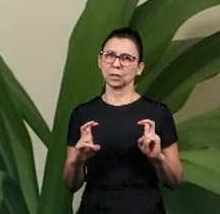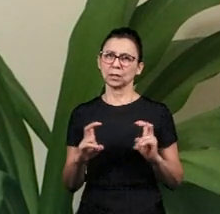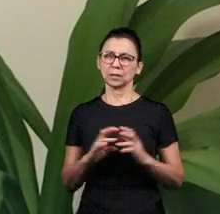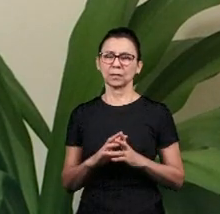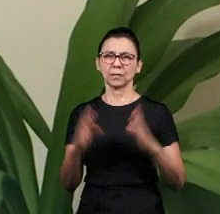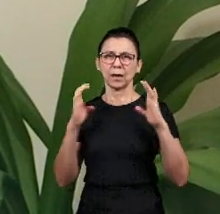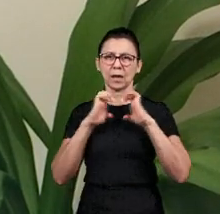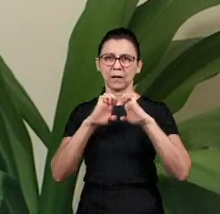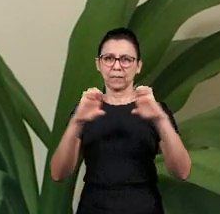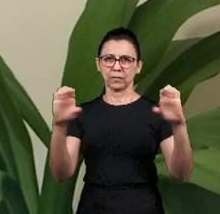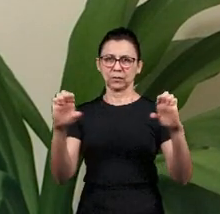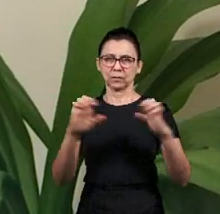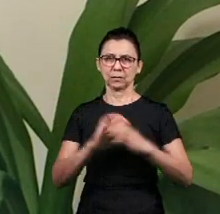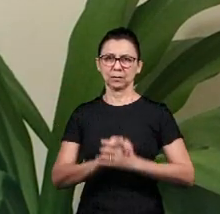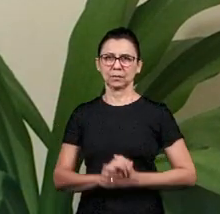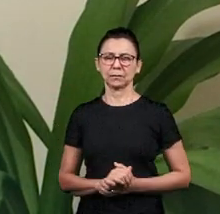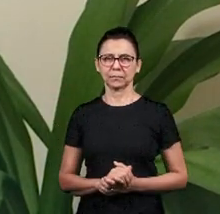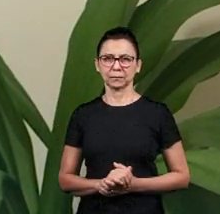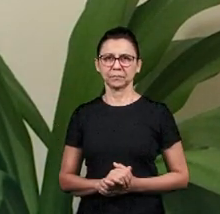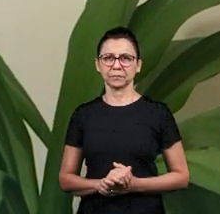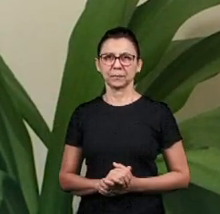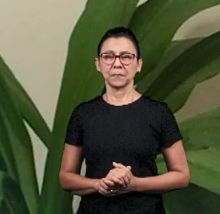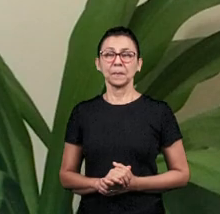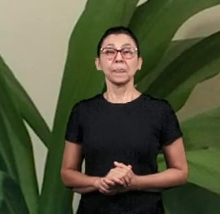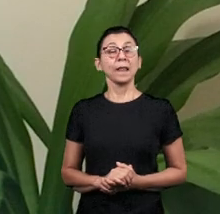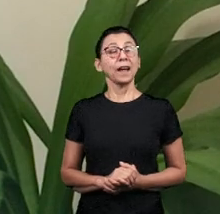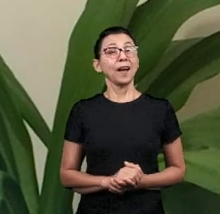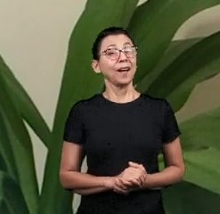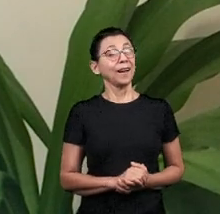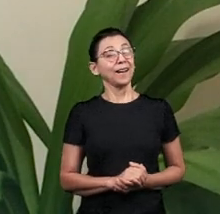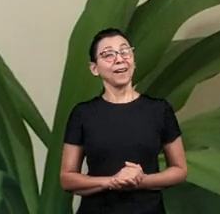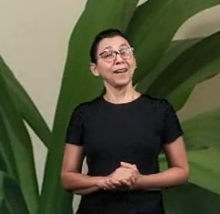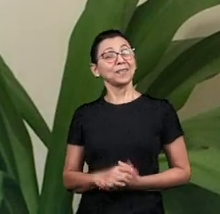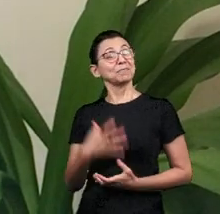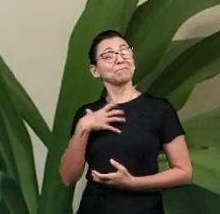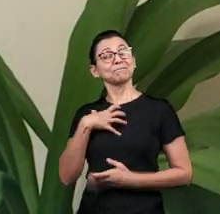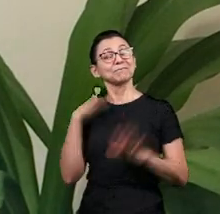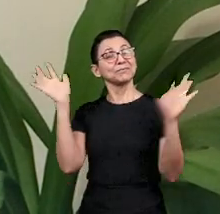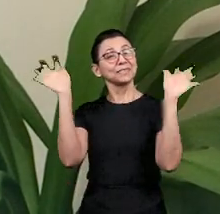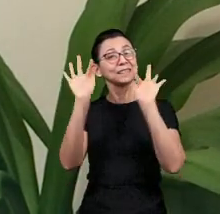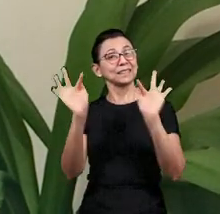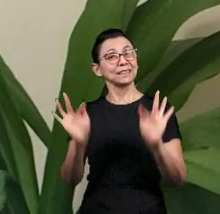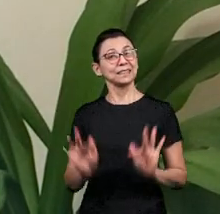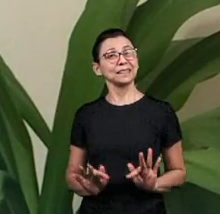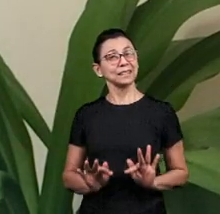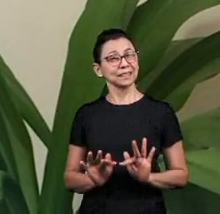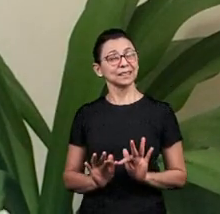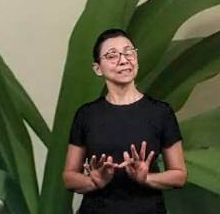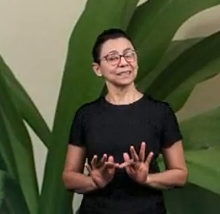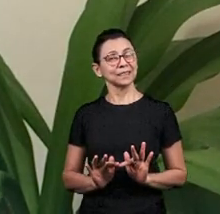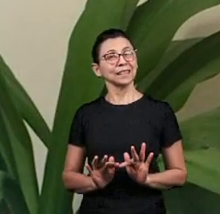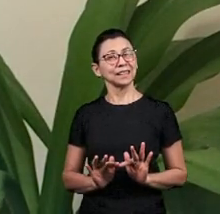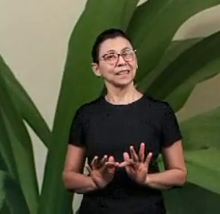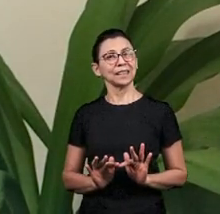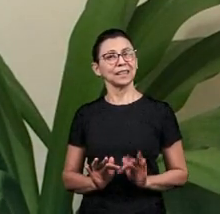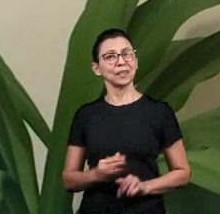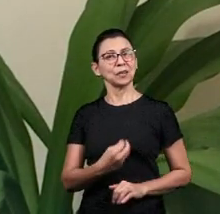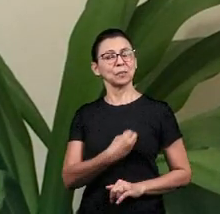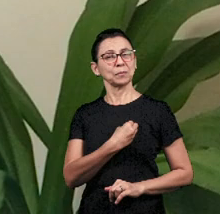évangélisation. Et nous sommes très joyeux avec la participation, et encore une fois, la